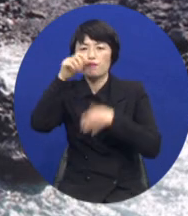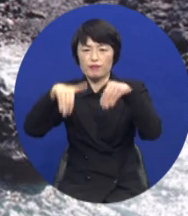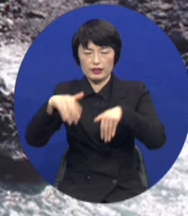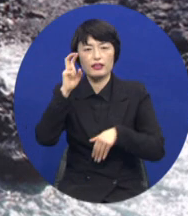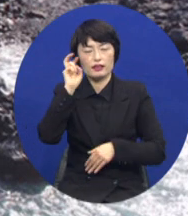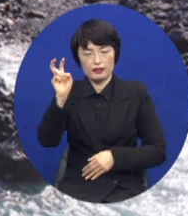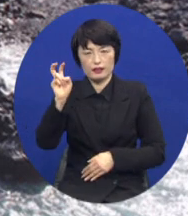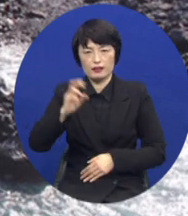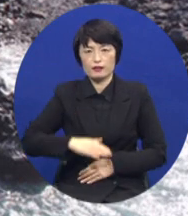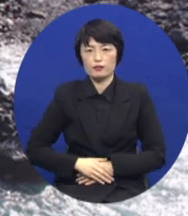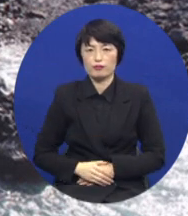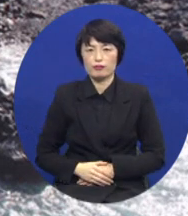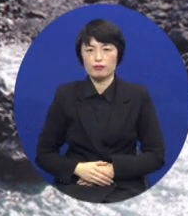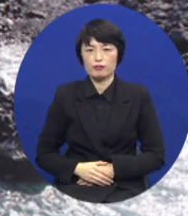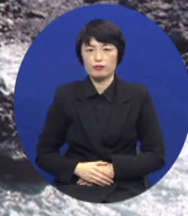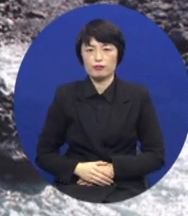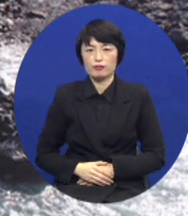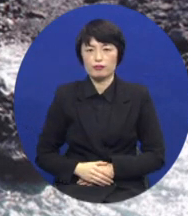날씨였습니다